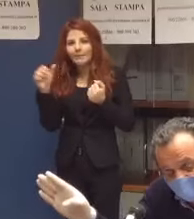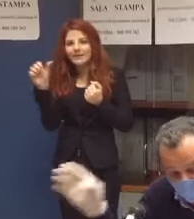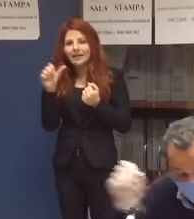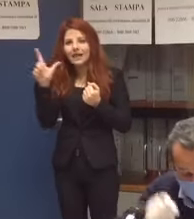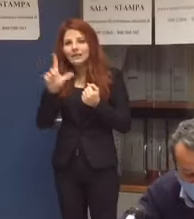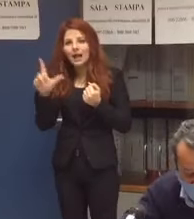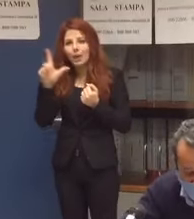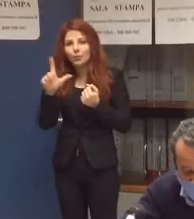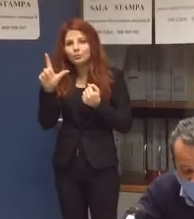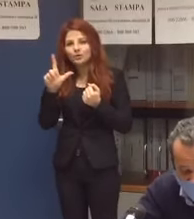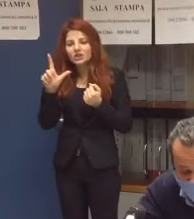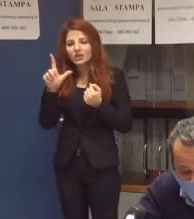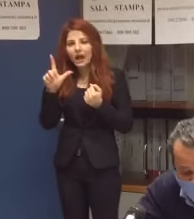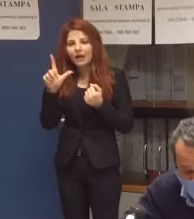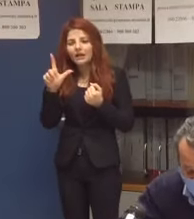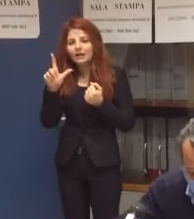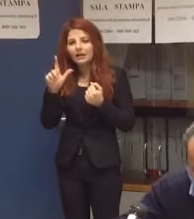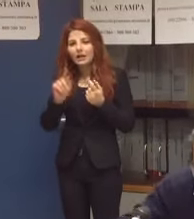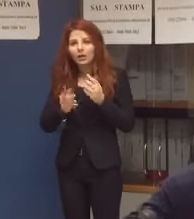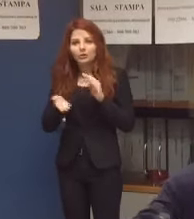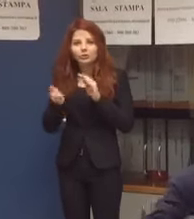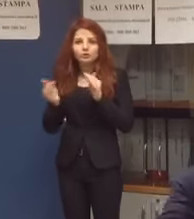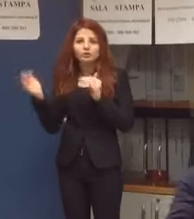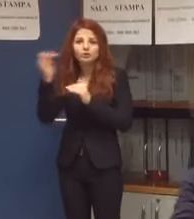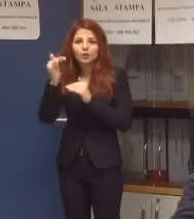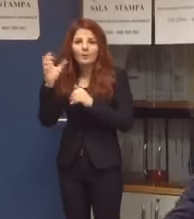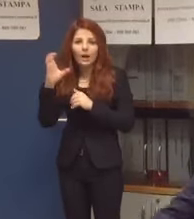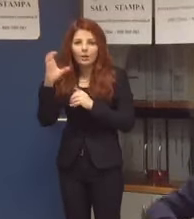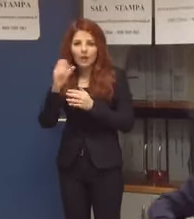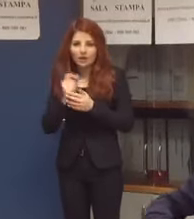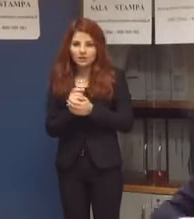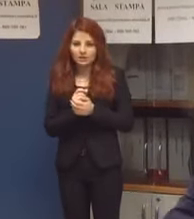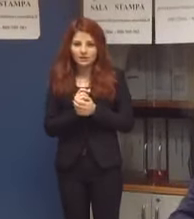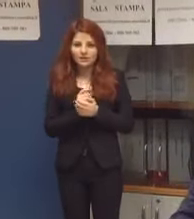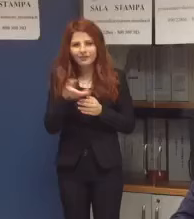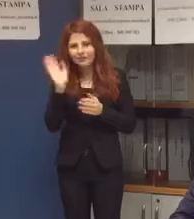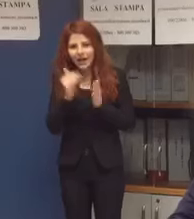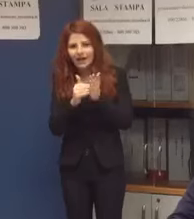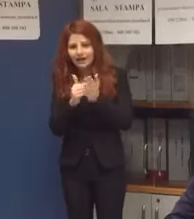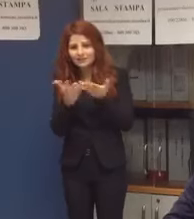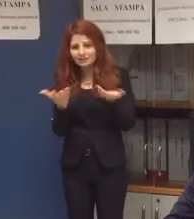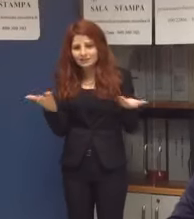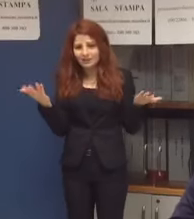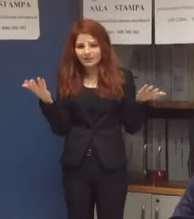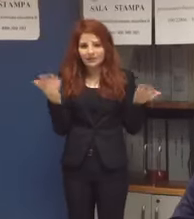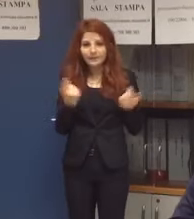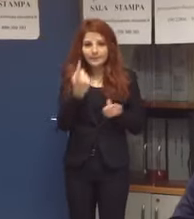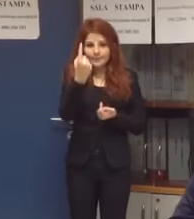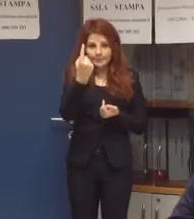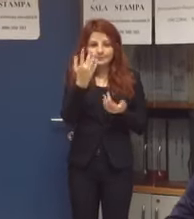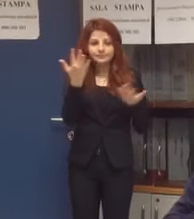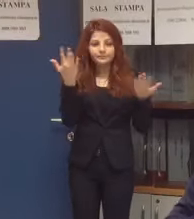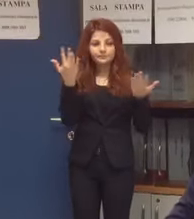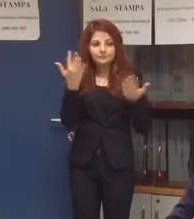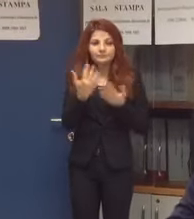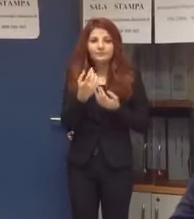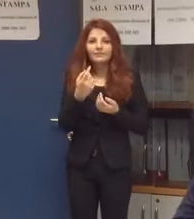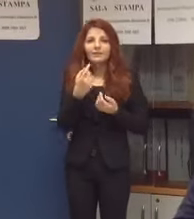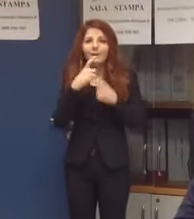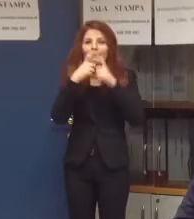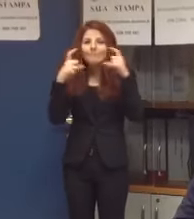per cortesia. E allora, prima di passare la parola a Max, dobbiamo dire che ha vinto la